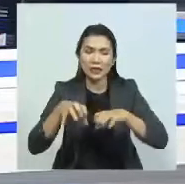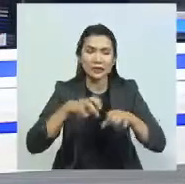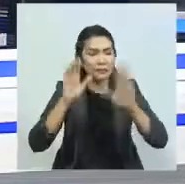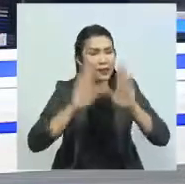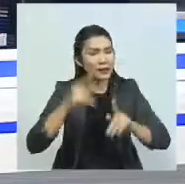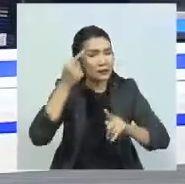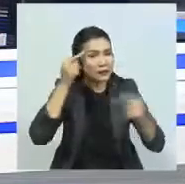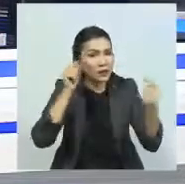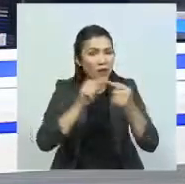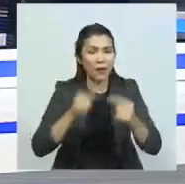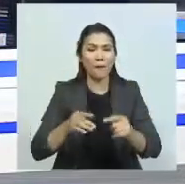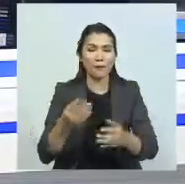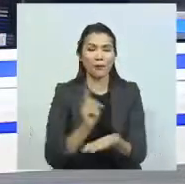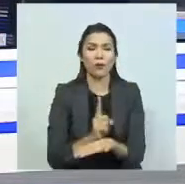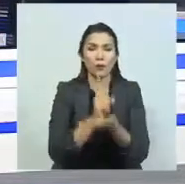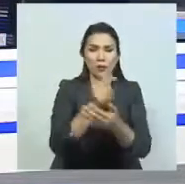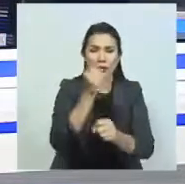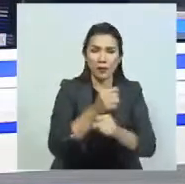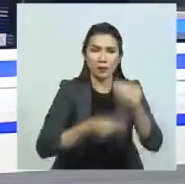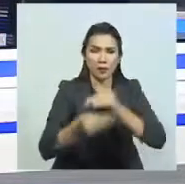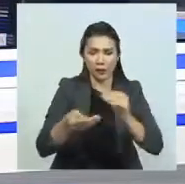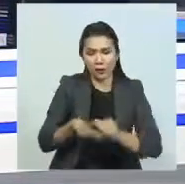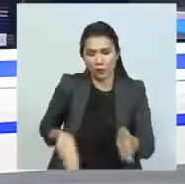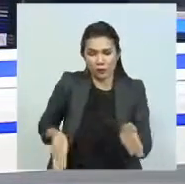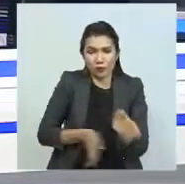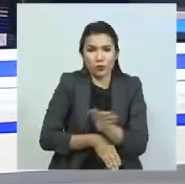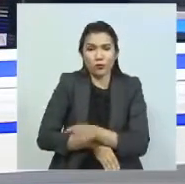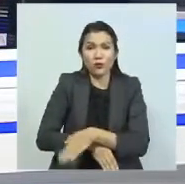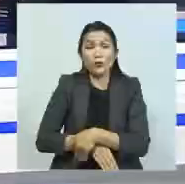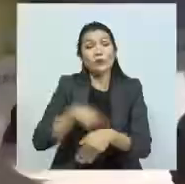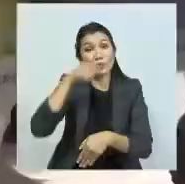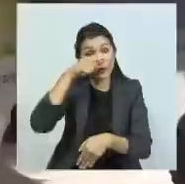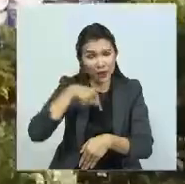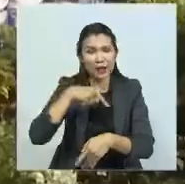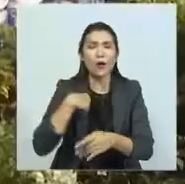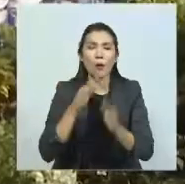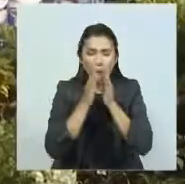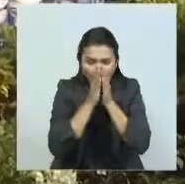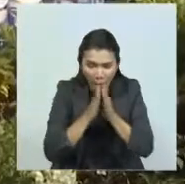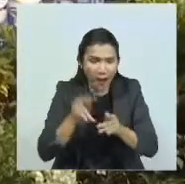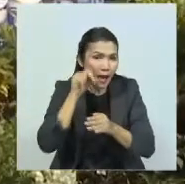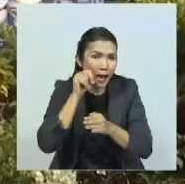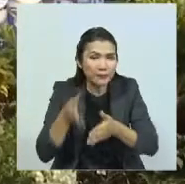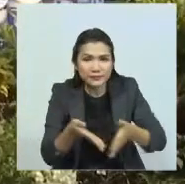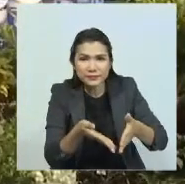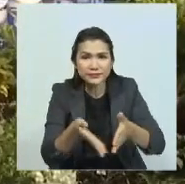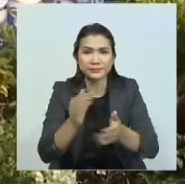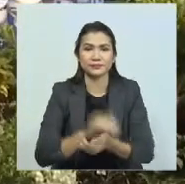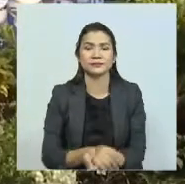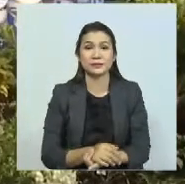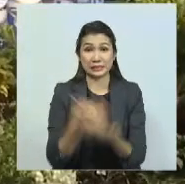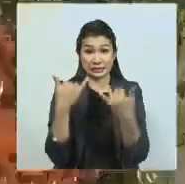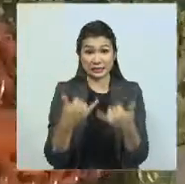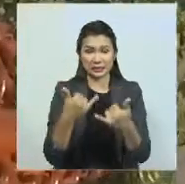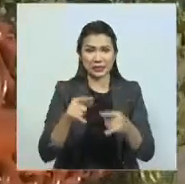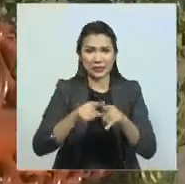คิดประดิษฐ์กระทงนุ่งไทยไหว้พระคงคาค่ะหลังจากภูมิทัศน์โดยรอบถูกปรับเปลี่ยนจ